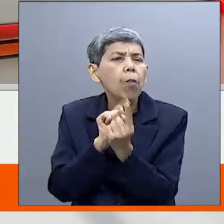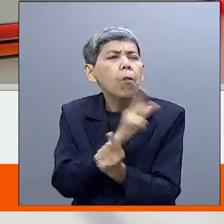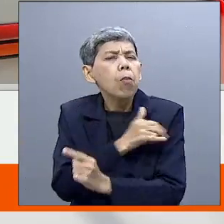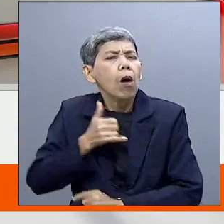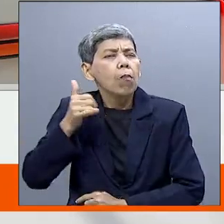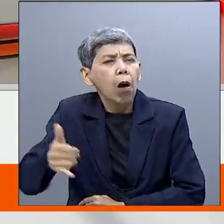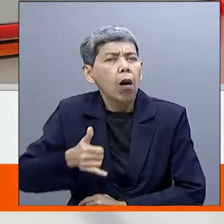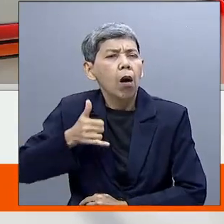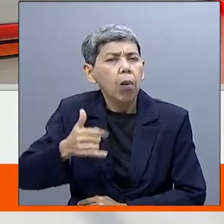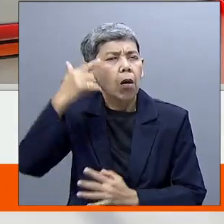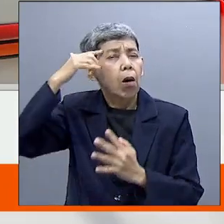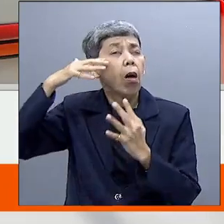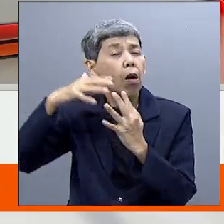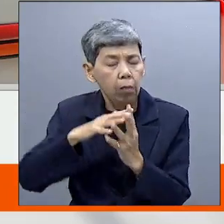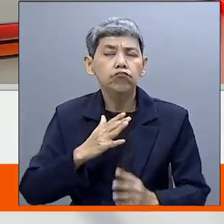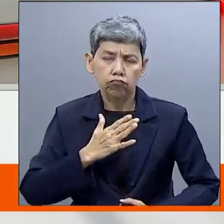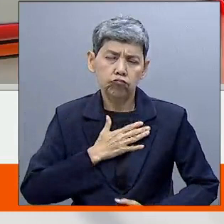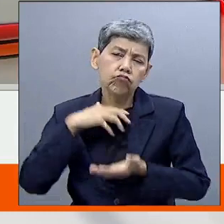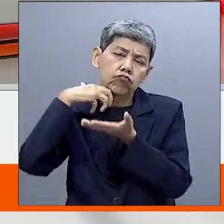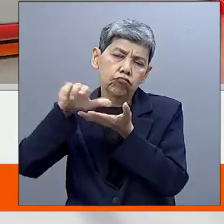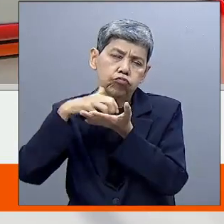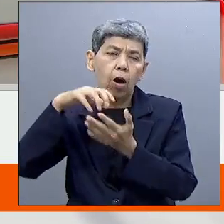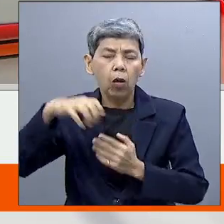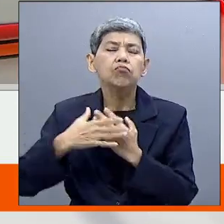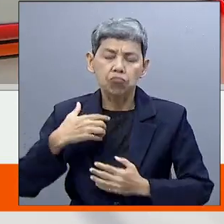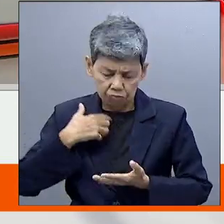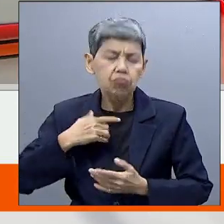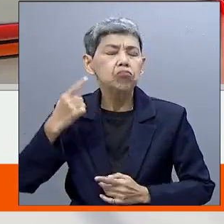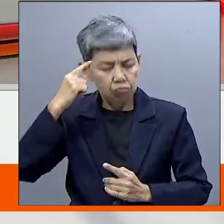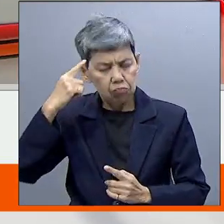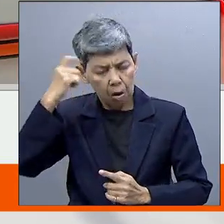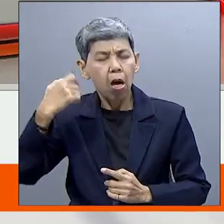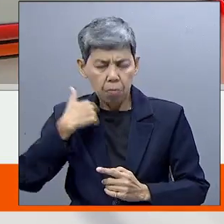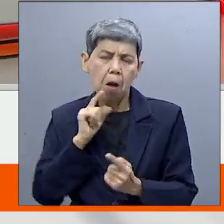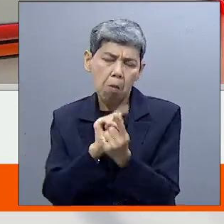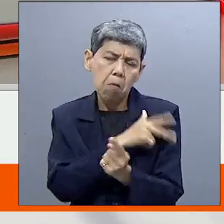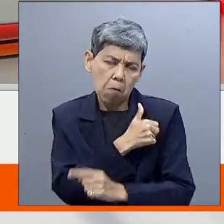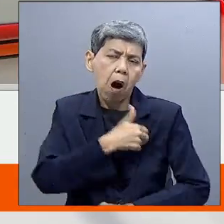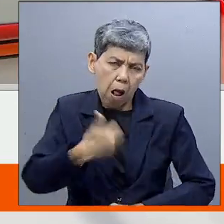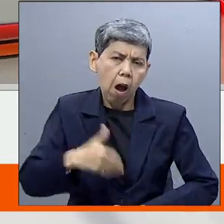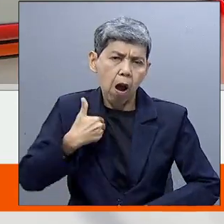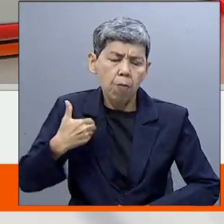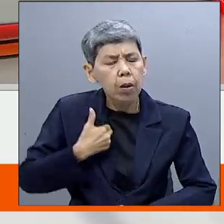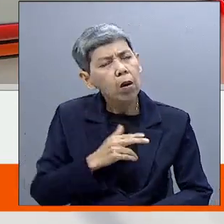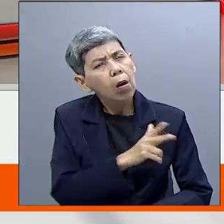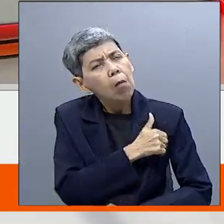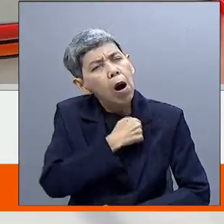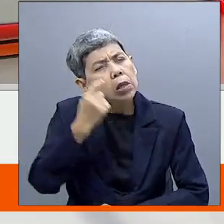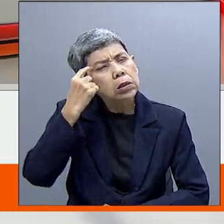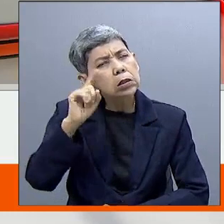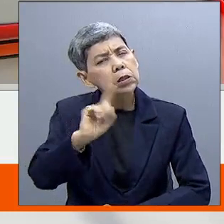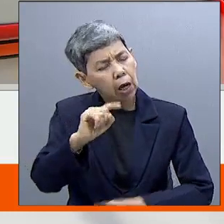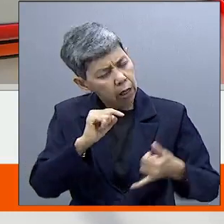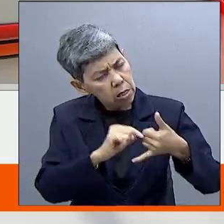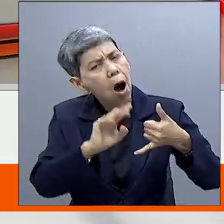างจิตเภทที่ตัวผู้ต้องหาเนี่ยให้ข้อมูลกับทางกรมราชทัณฑ์ค่ะคุณหมอพอจะให้ข้อมูลได้ไหมคะว่าการที่จะพินิจพิเครา